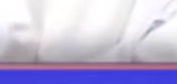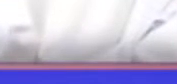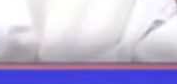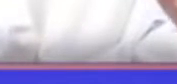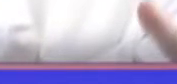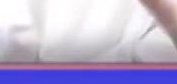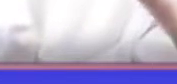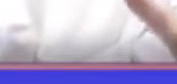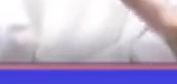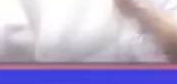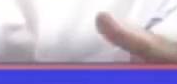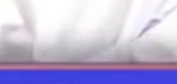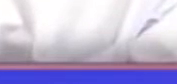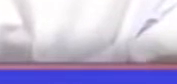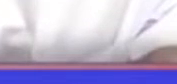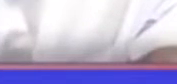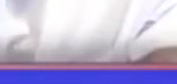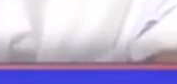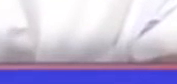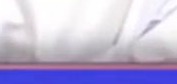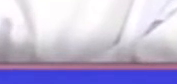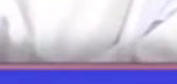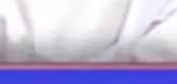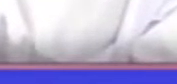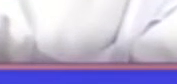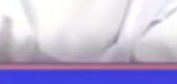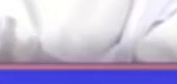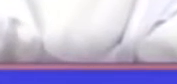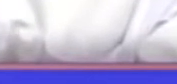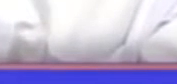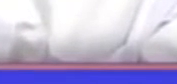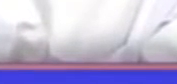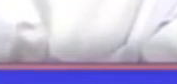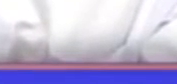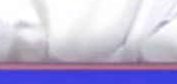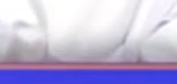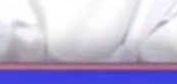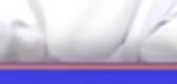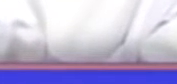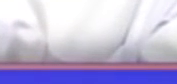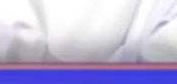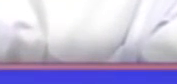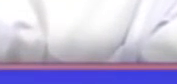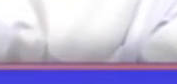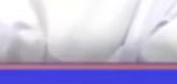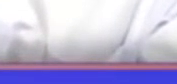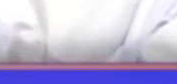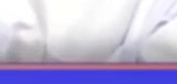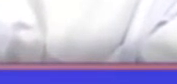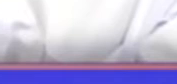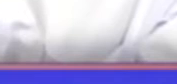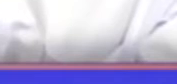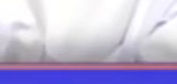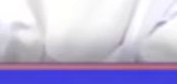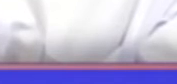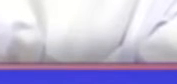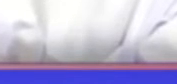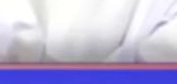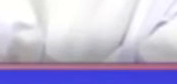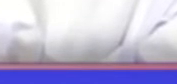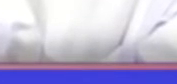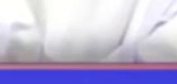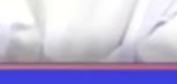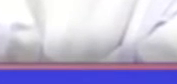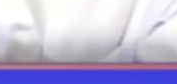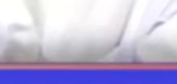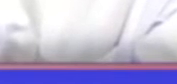ค ่ ะ แต่คดีใหม่ๆมันมีอยู่แล้วท่านมีหลายคดี ค่ะ นะตอนนั้นเนี่ยแต่ว่าคดีที่มันหมดวันที่13เ